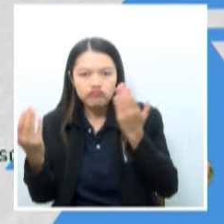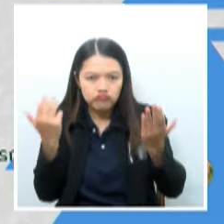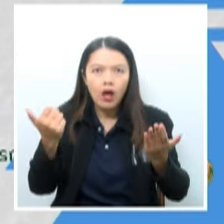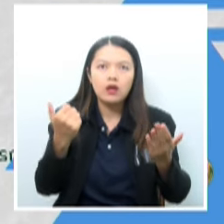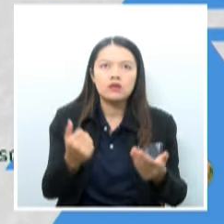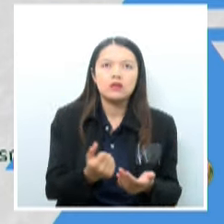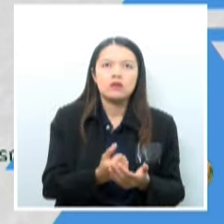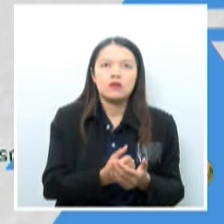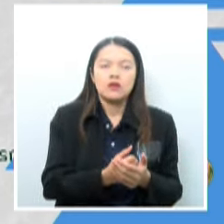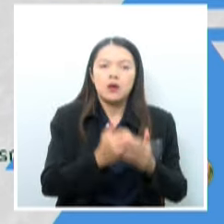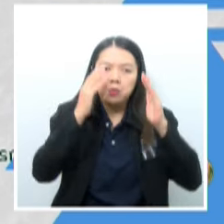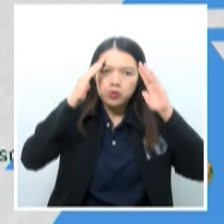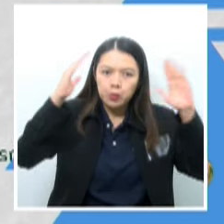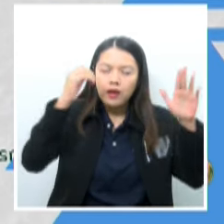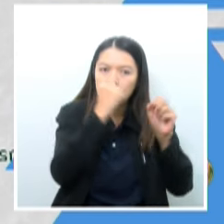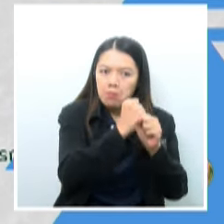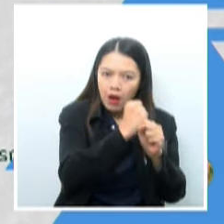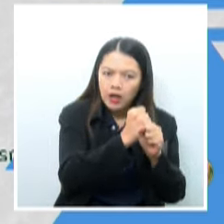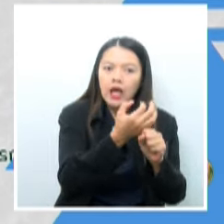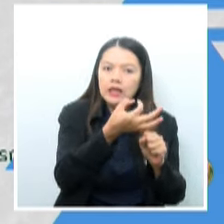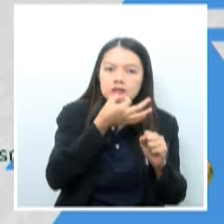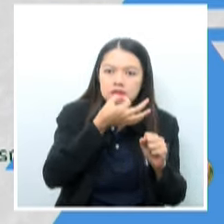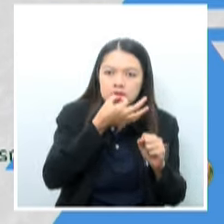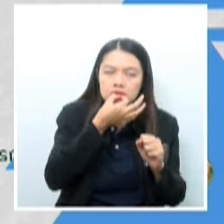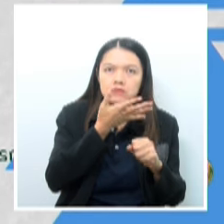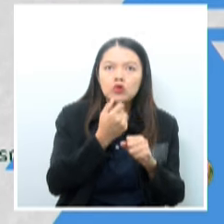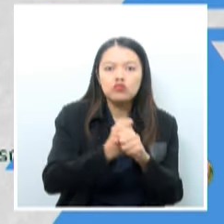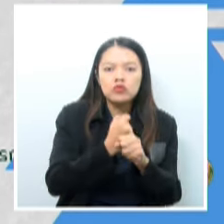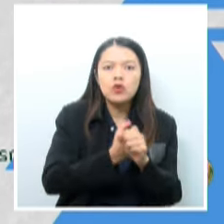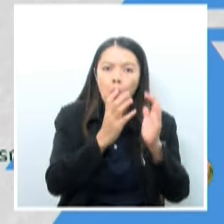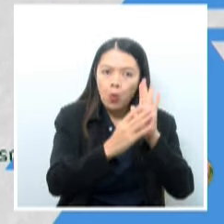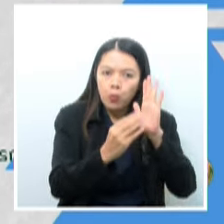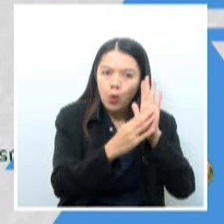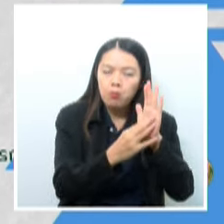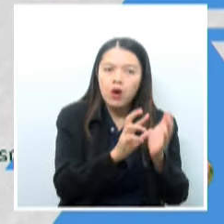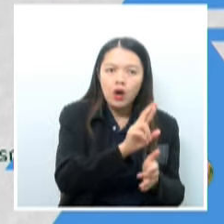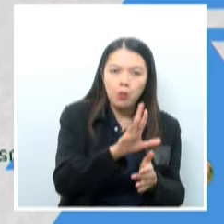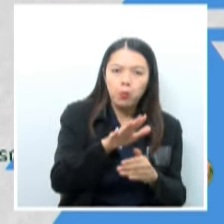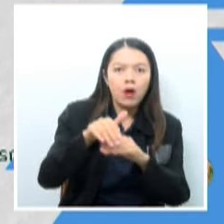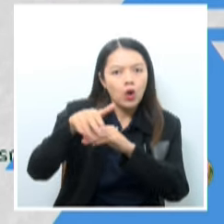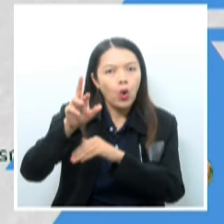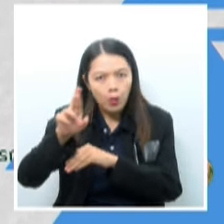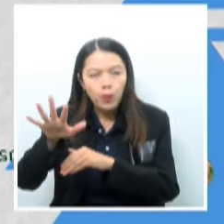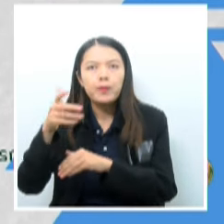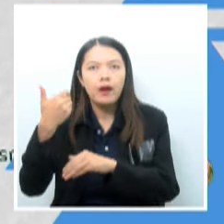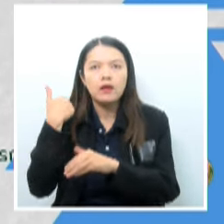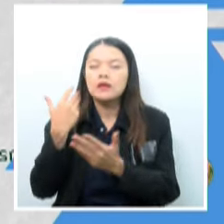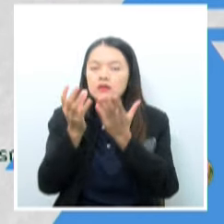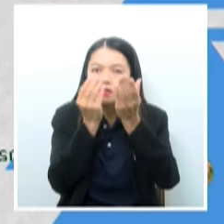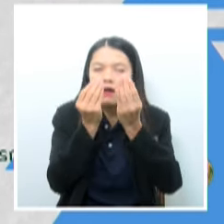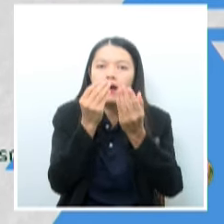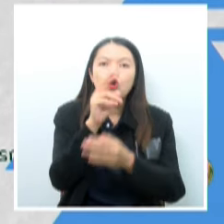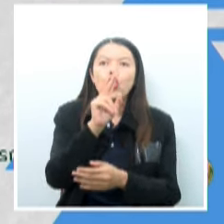ลการเรียนรู้ที่ได้จากประสบการณ์การทำงานอาชีพหรือการฝึกอบรมทั้งในระบบนอกระบบและการศึกษาตามอัธยาศั